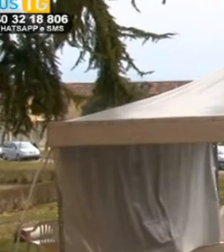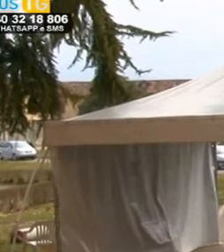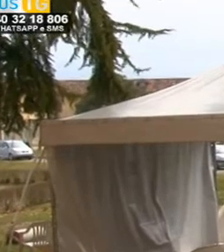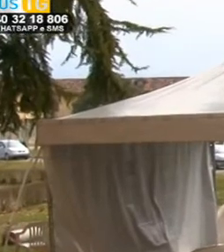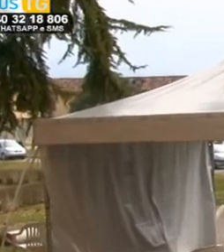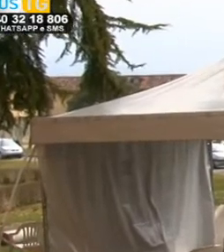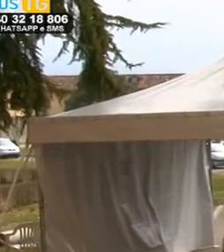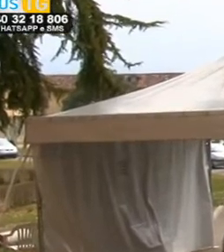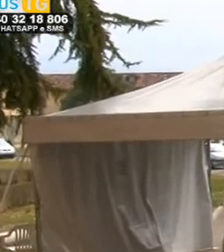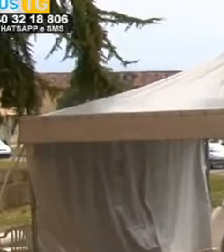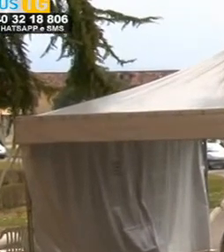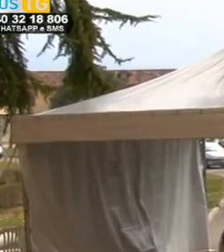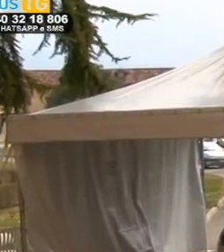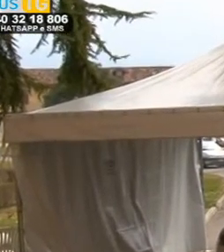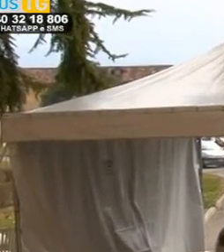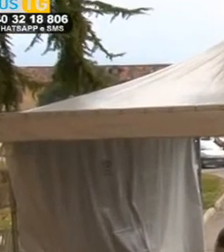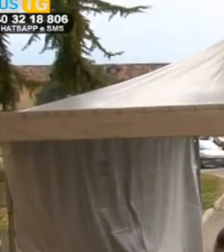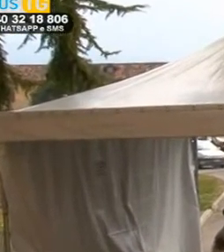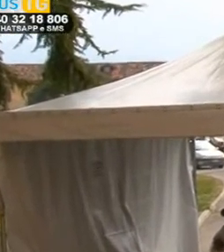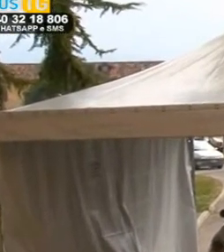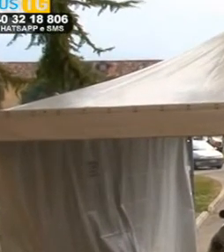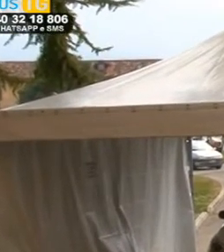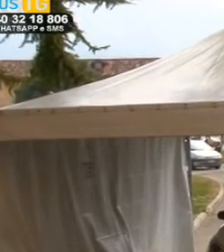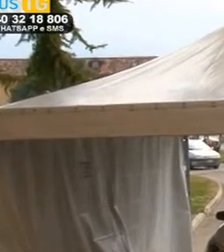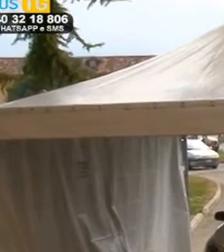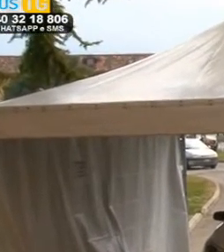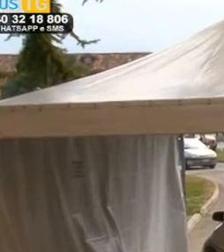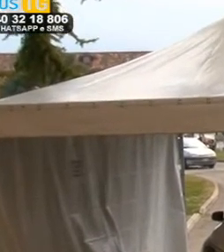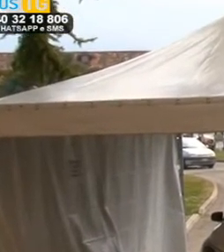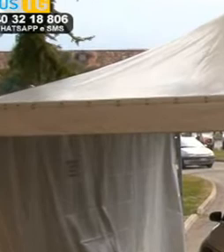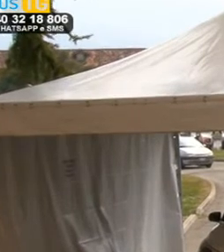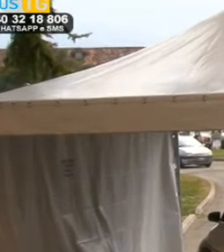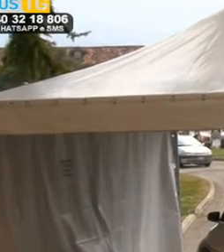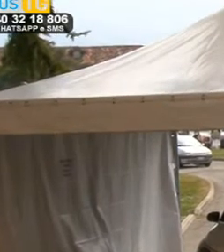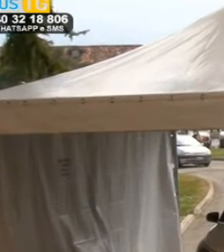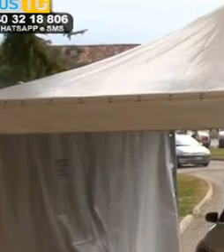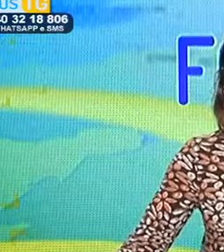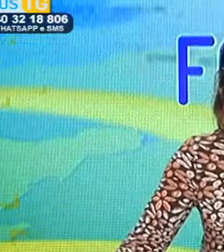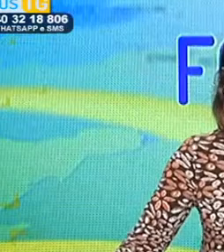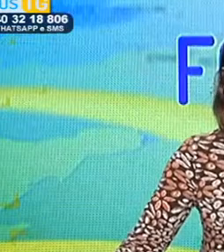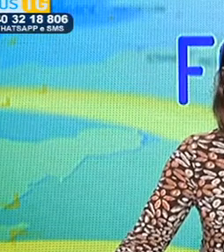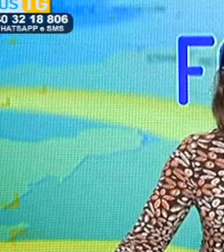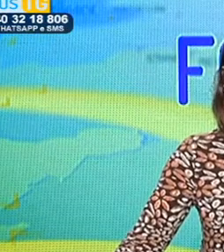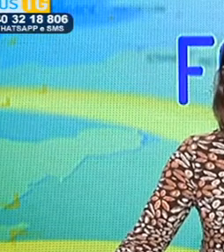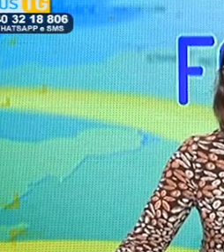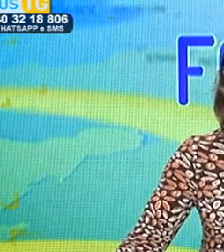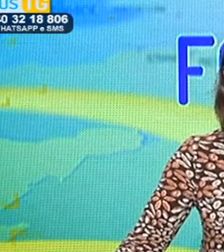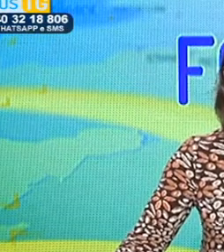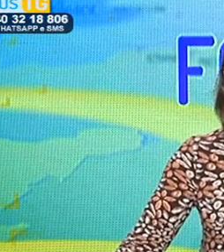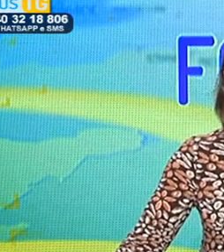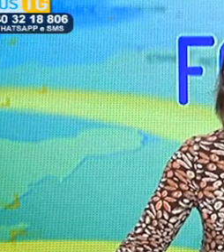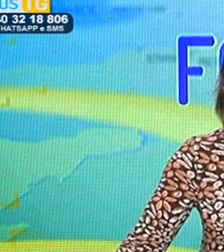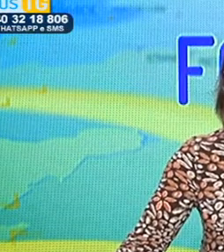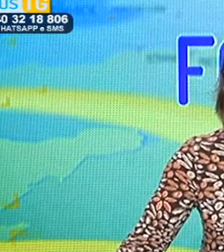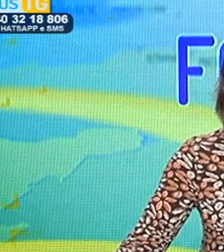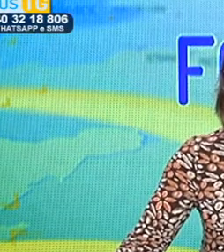stanno spulciando gli elenchi dei residenti confrontandoli con i nominativi presenti nell'anagrafe regionale. E abbiamo in